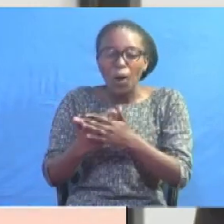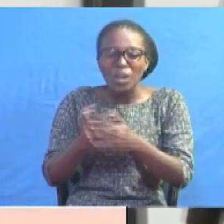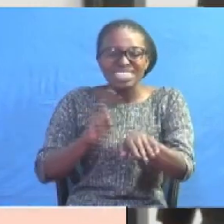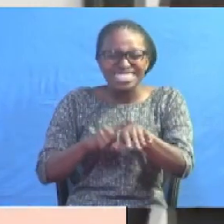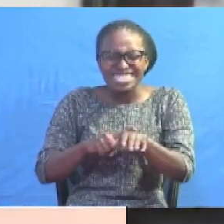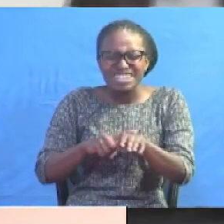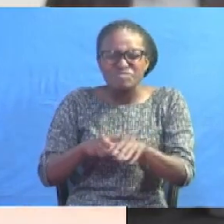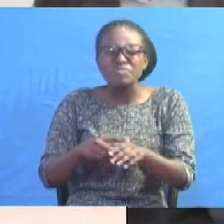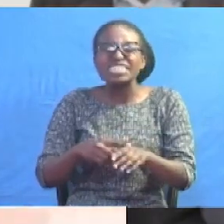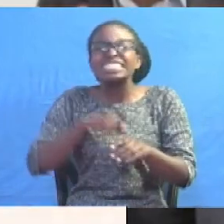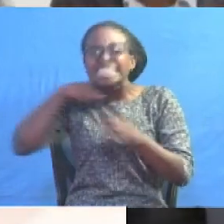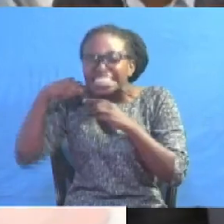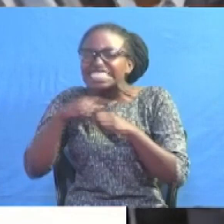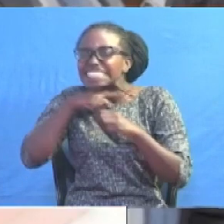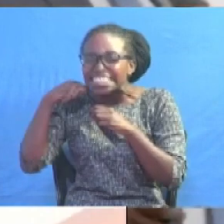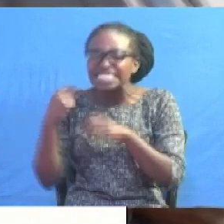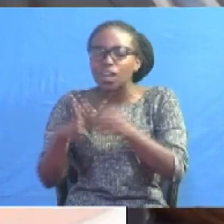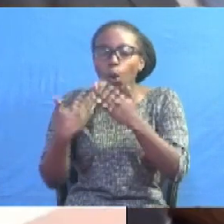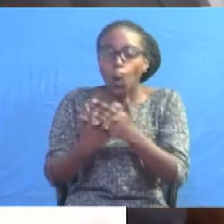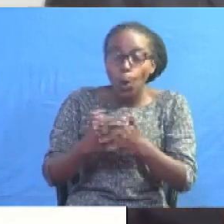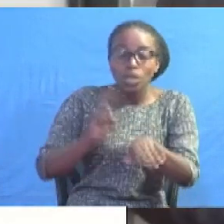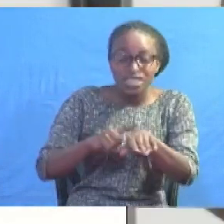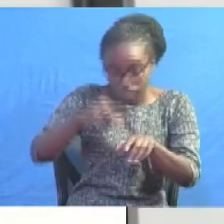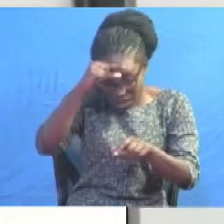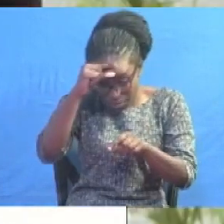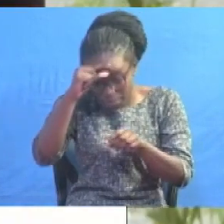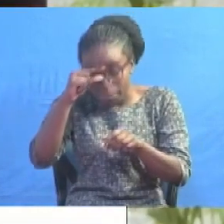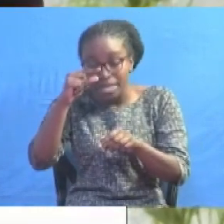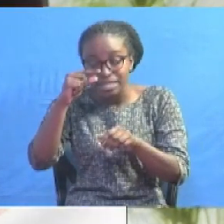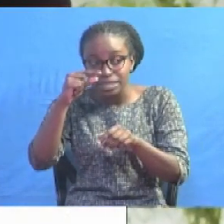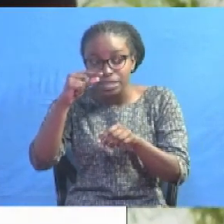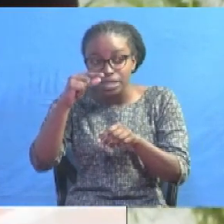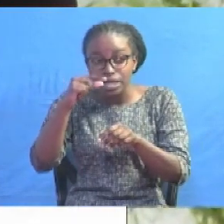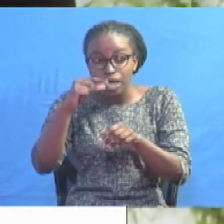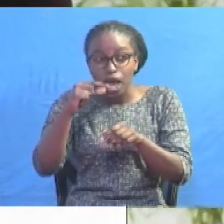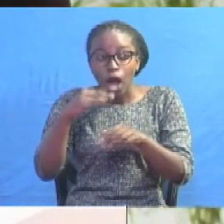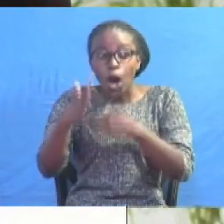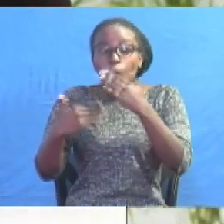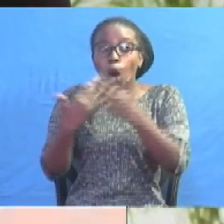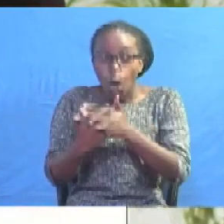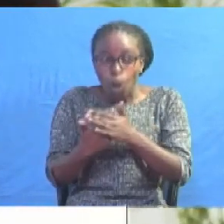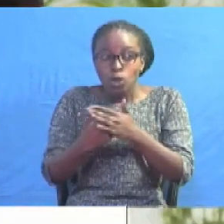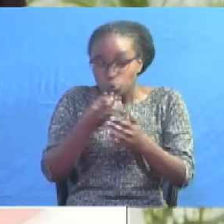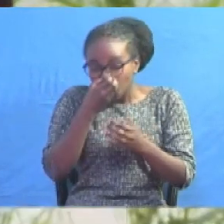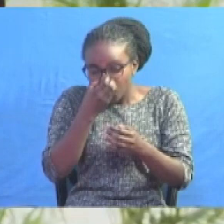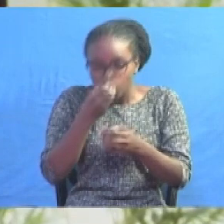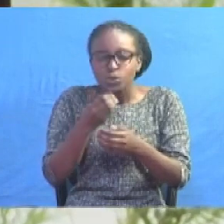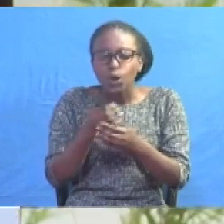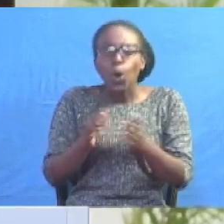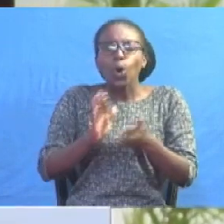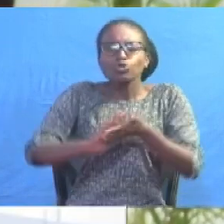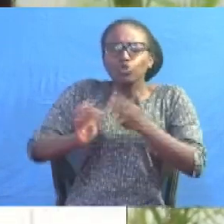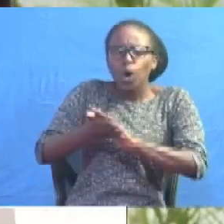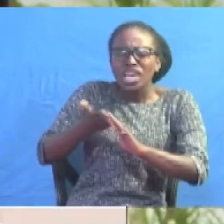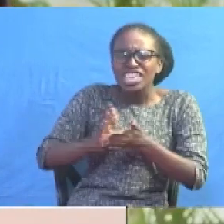mauaji hayo. Msimamo wa narika dhidi ya serikali unaendelea kuzua maswali, hasa iwapo atamsamehe Rais Ruto kwa kile